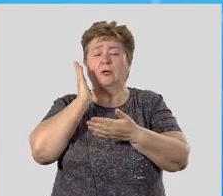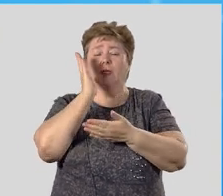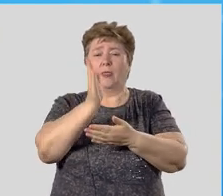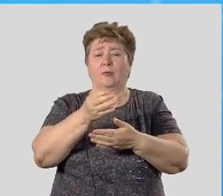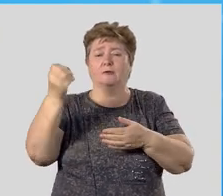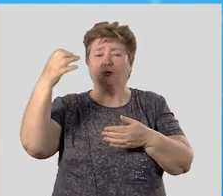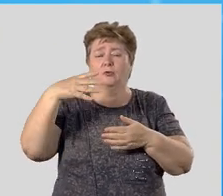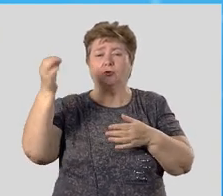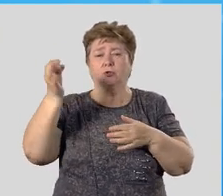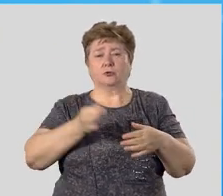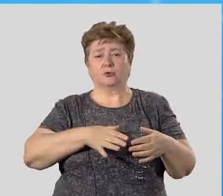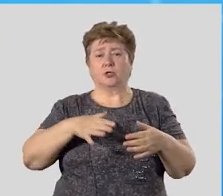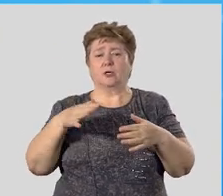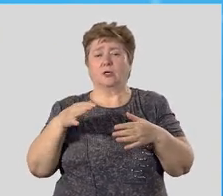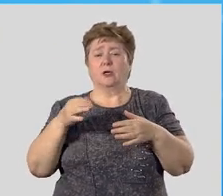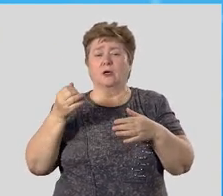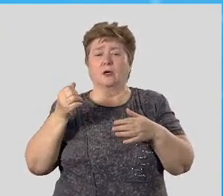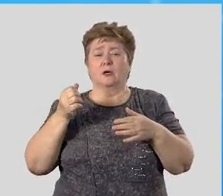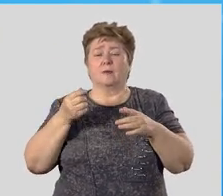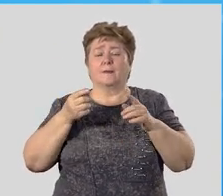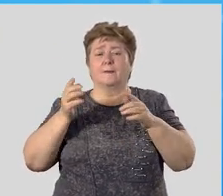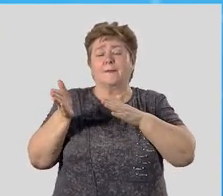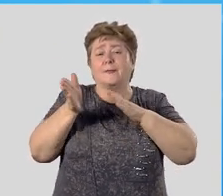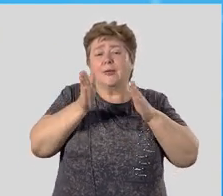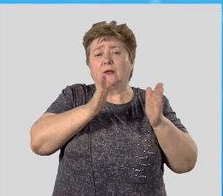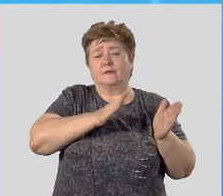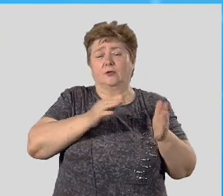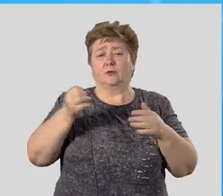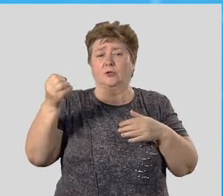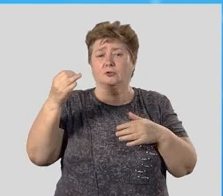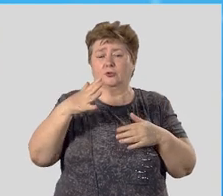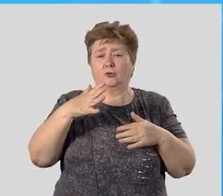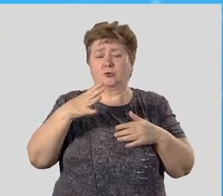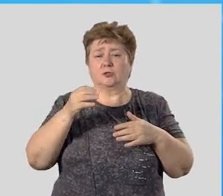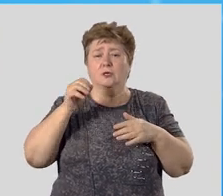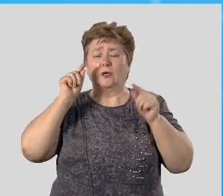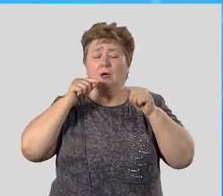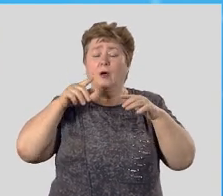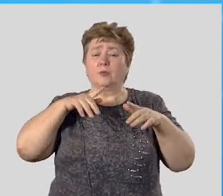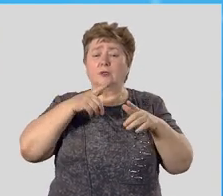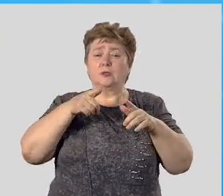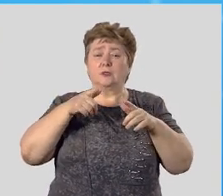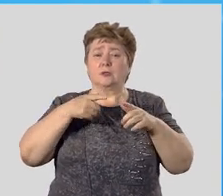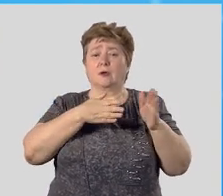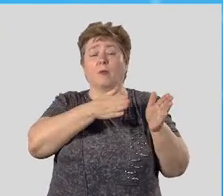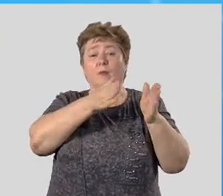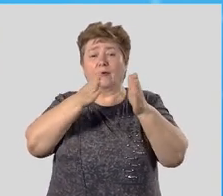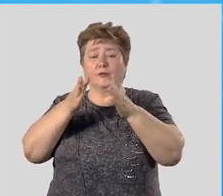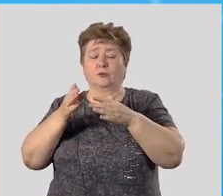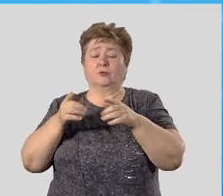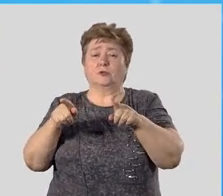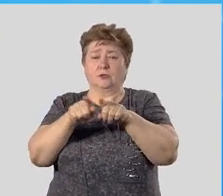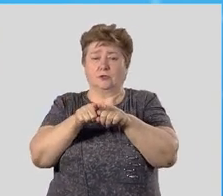направление солнечных лучей, как бы передвинули солнце, птицы повернулись вслед за